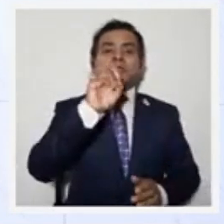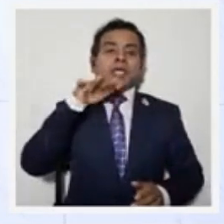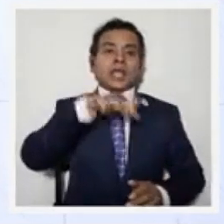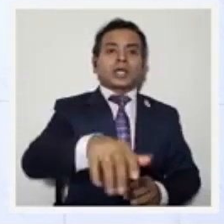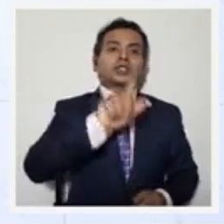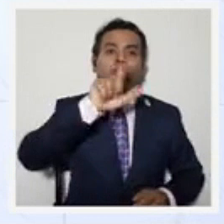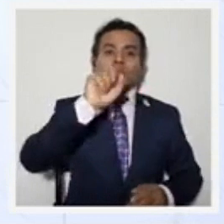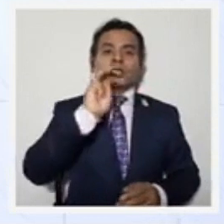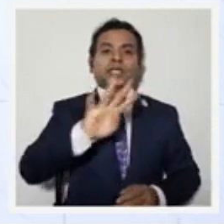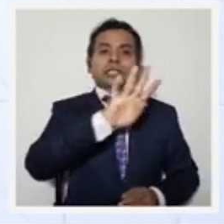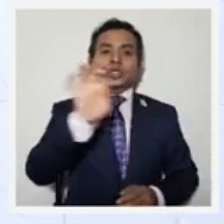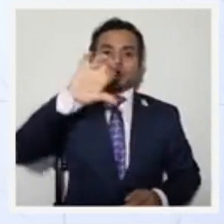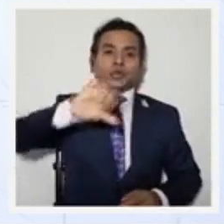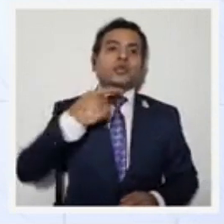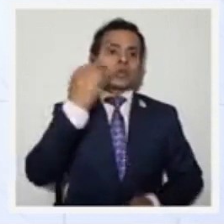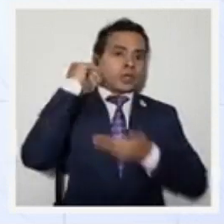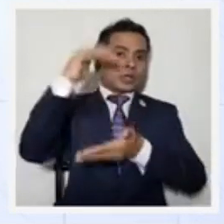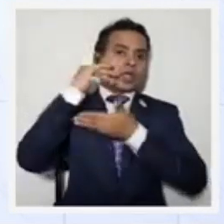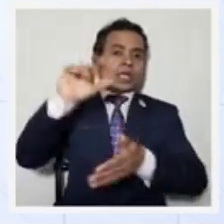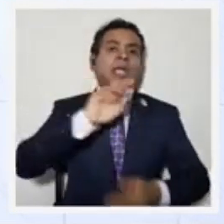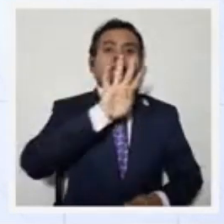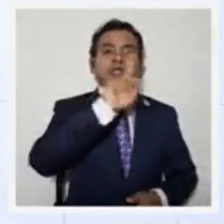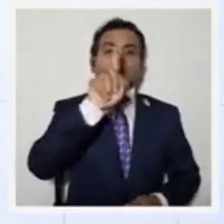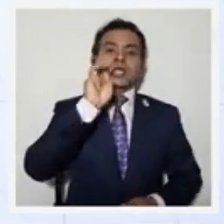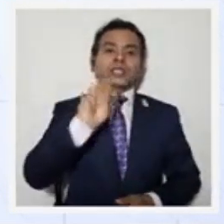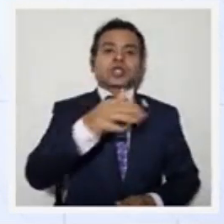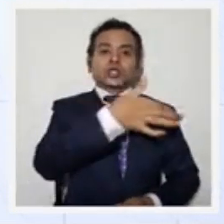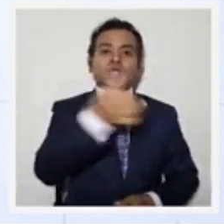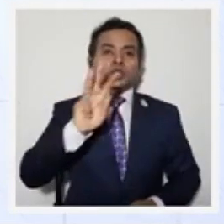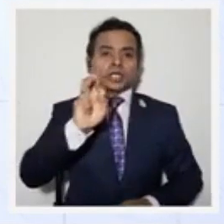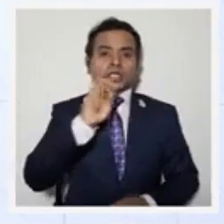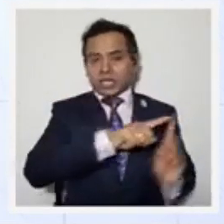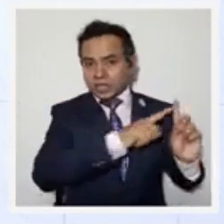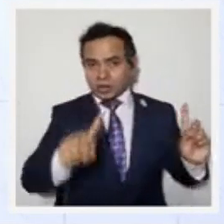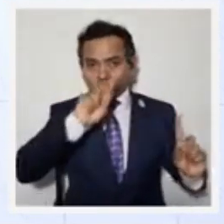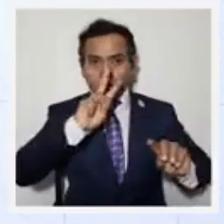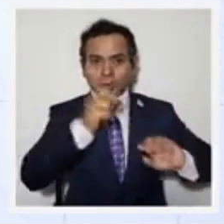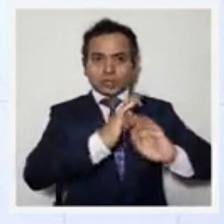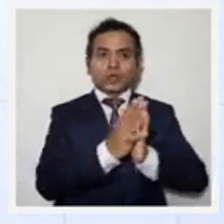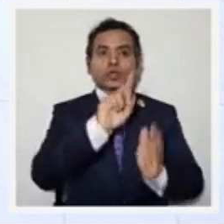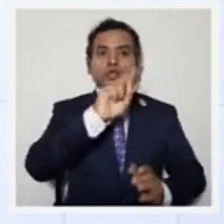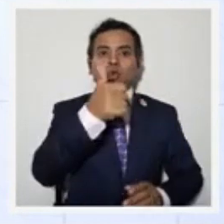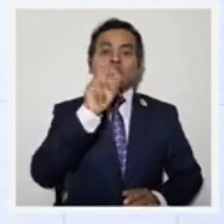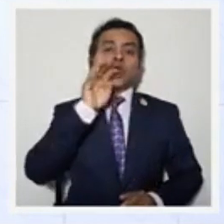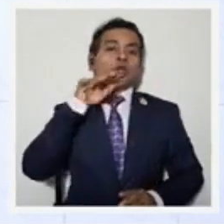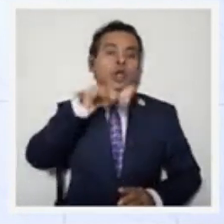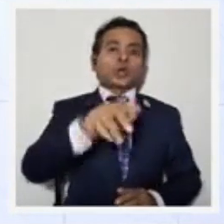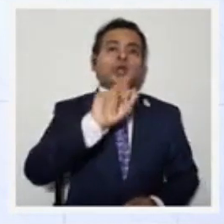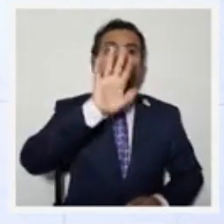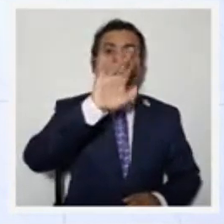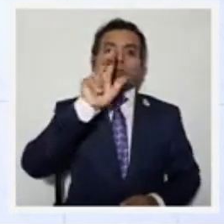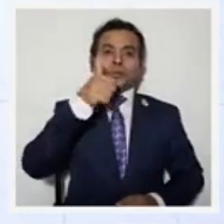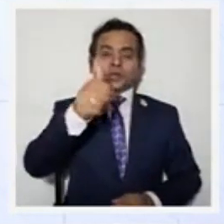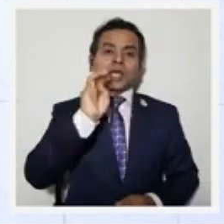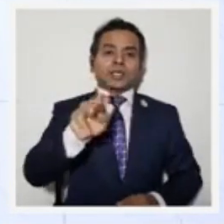24 ঘন্টায় মোট সংগৃহীত হয়েছে 8,600টি এবং এ পর্যন্ত 2,70,490 বিতরণ হয়েছে 24